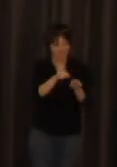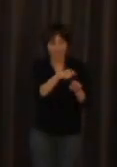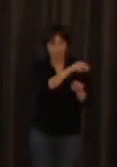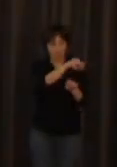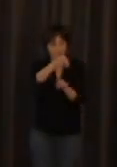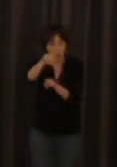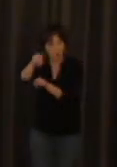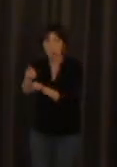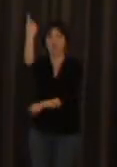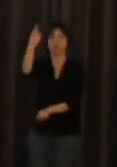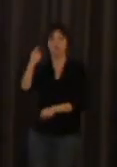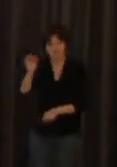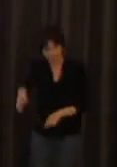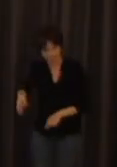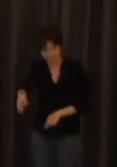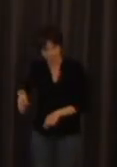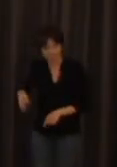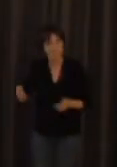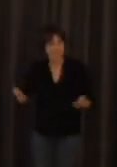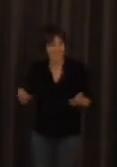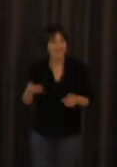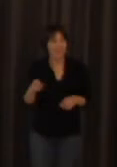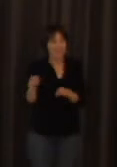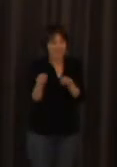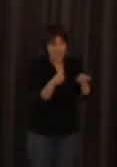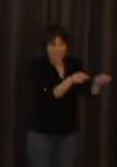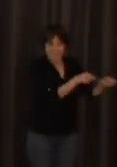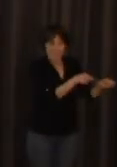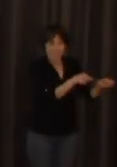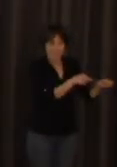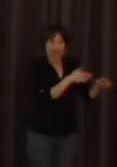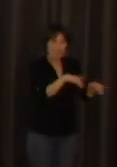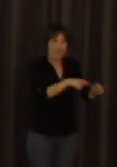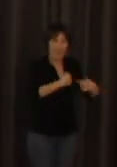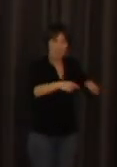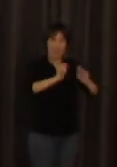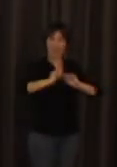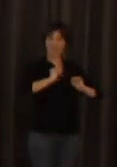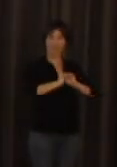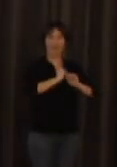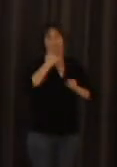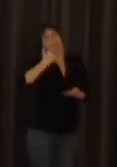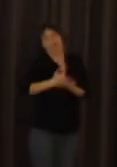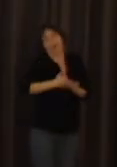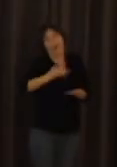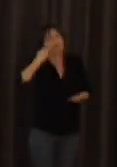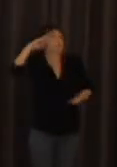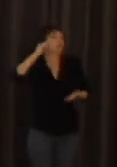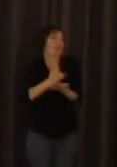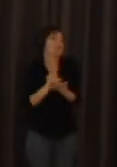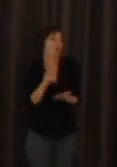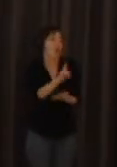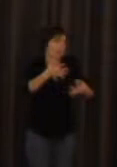Mentre que amb els altres intèrprets no vaig aconseguir la feina, hipotèticament. Era un experiment.